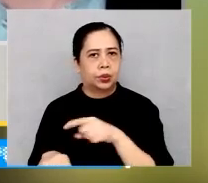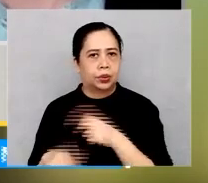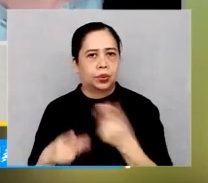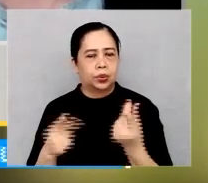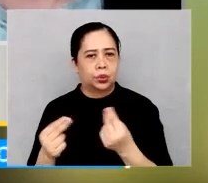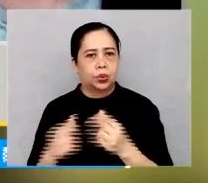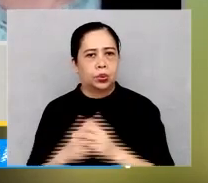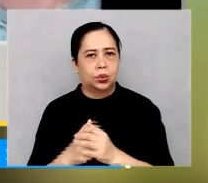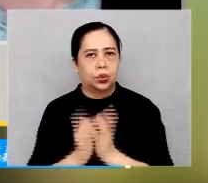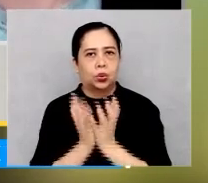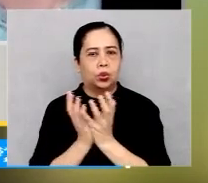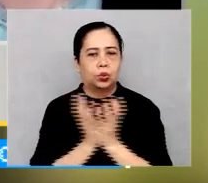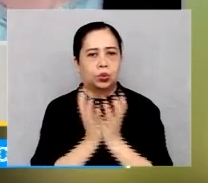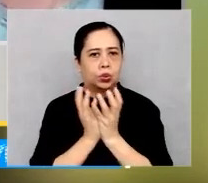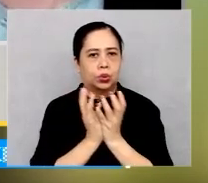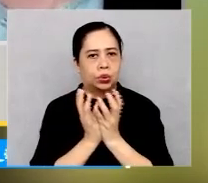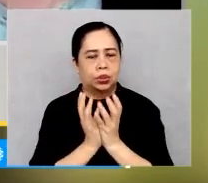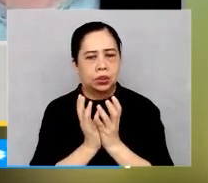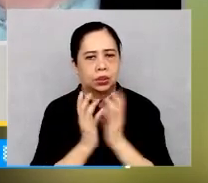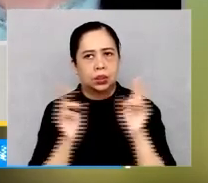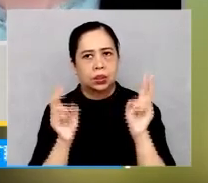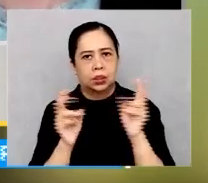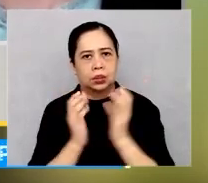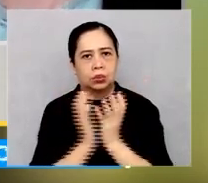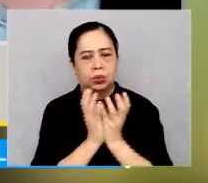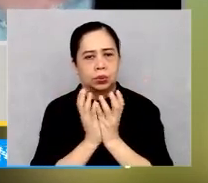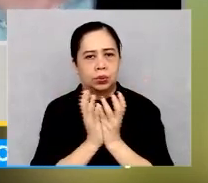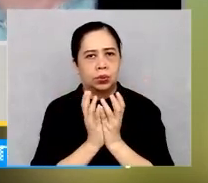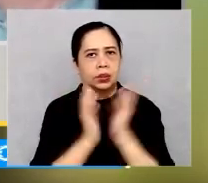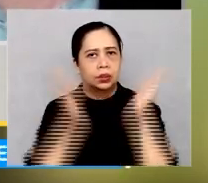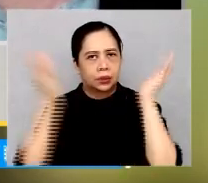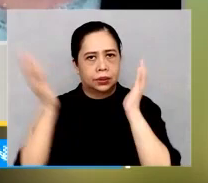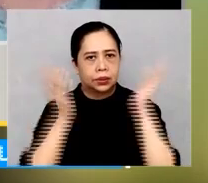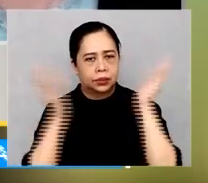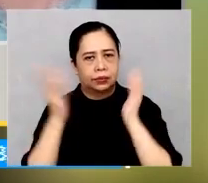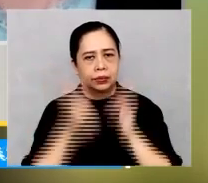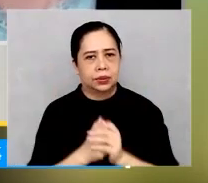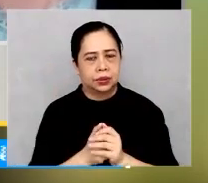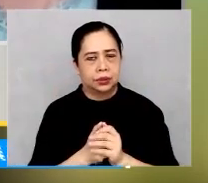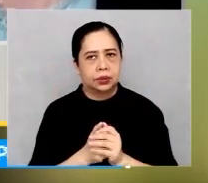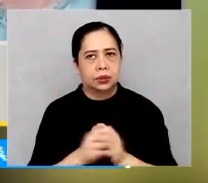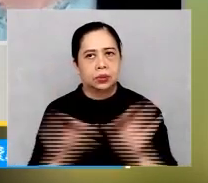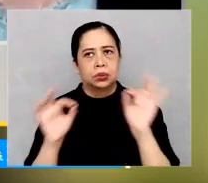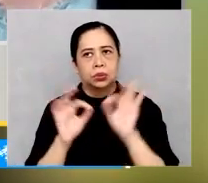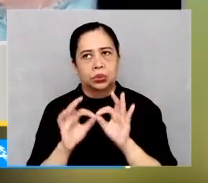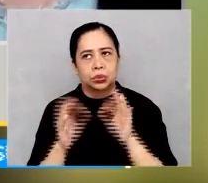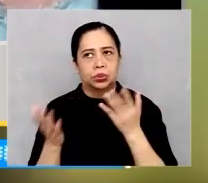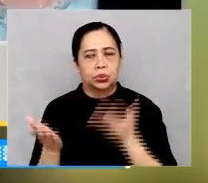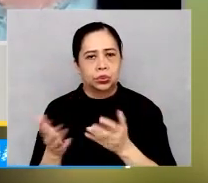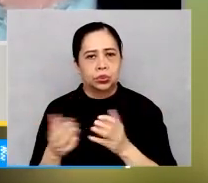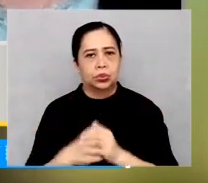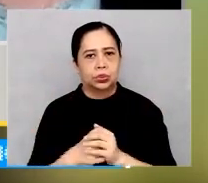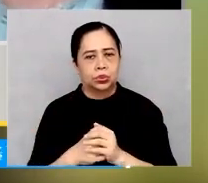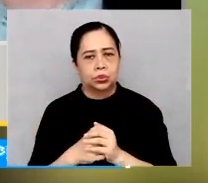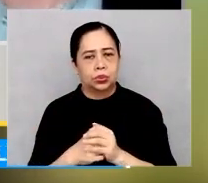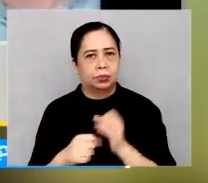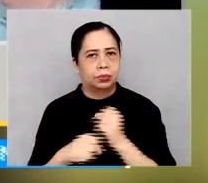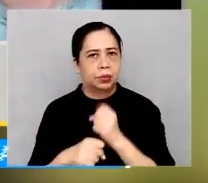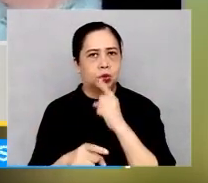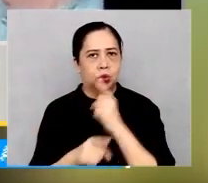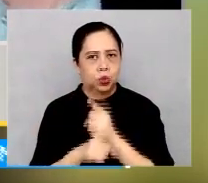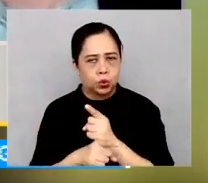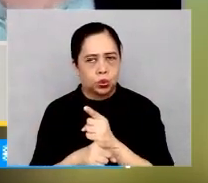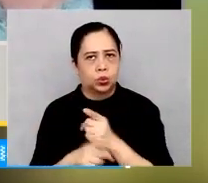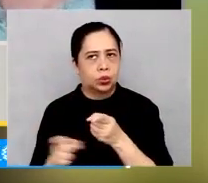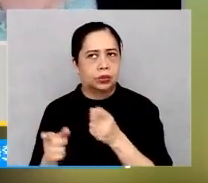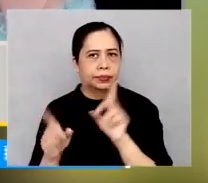ng community, kumbaga community service na lang po just to make sure lang po na meron